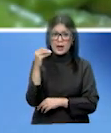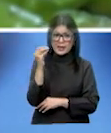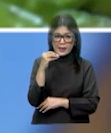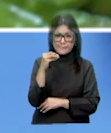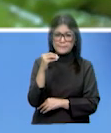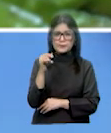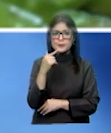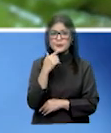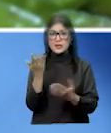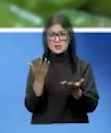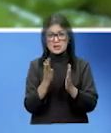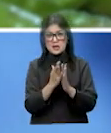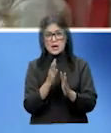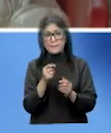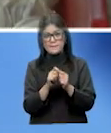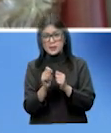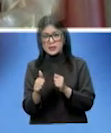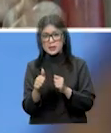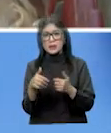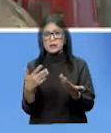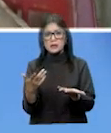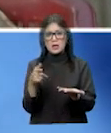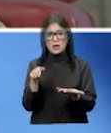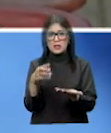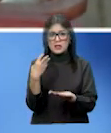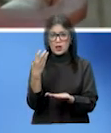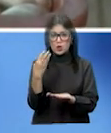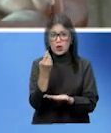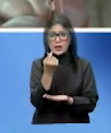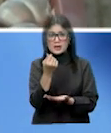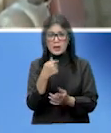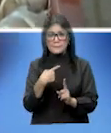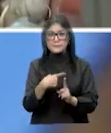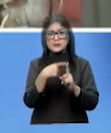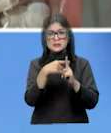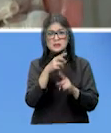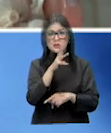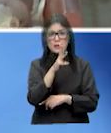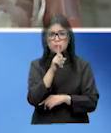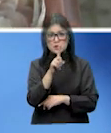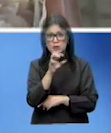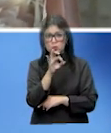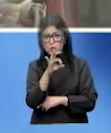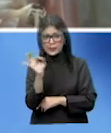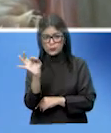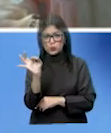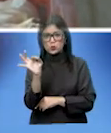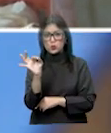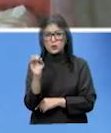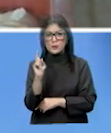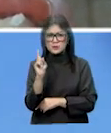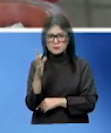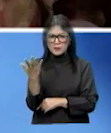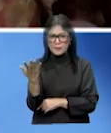masyarakat yakni eh naik sebesar rp31.000 per kgnya Hal ini disebabkan lantaran minimnya